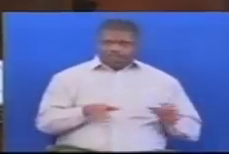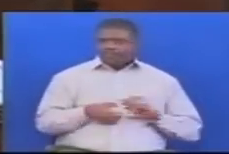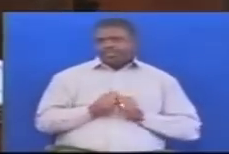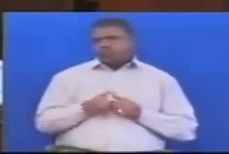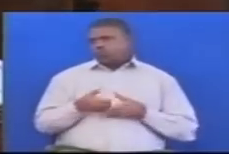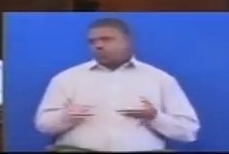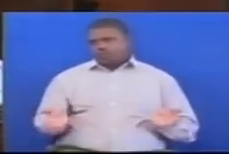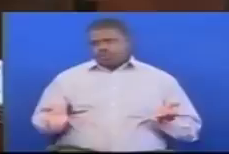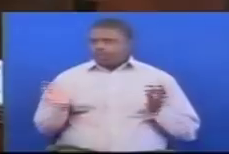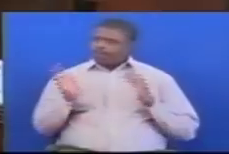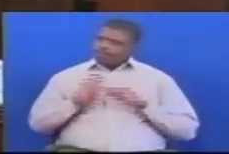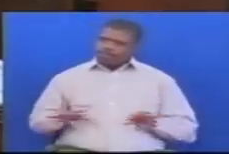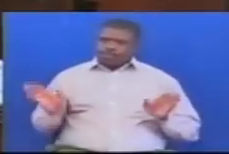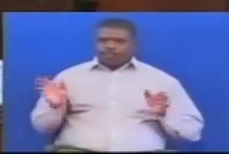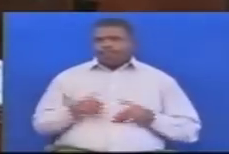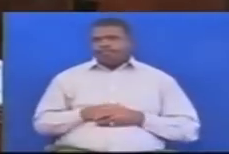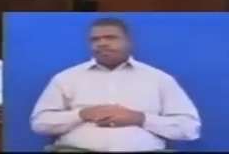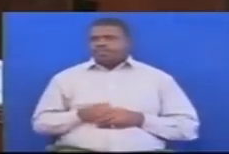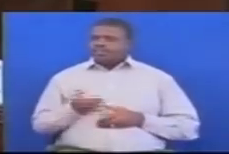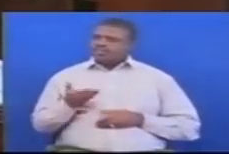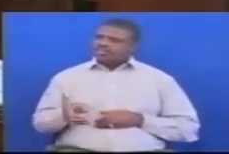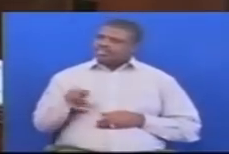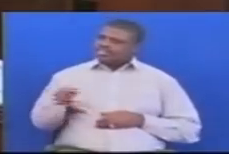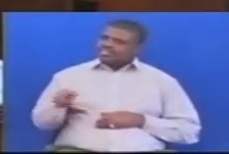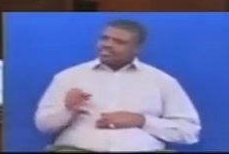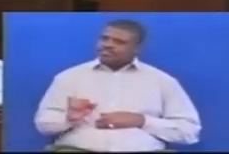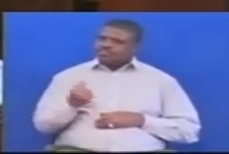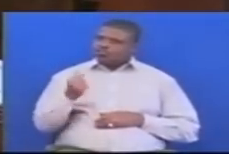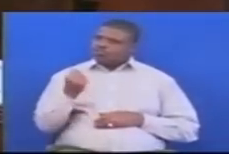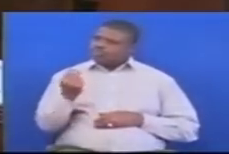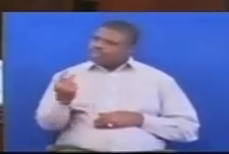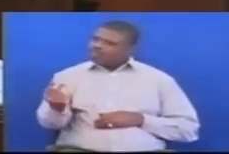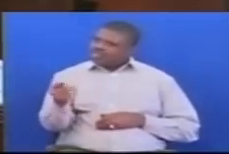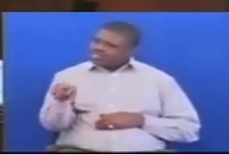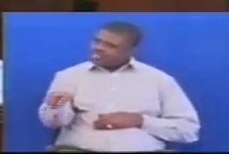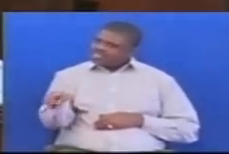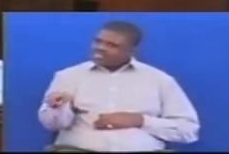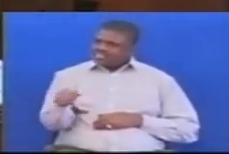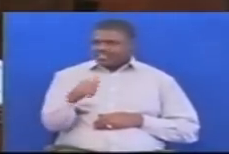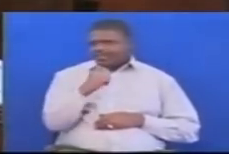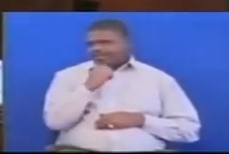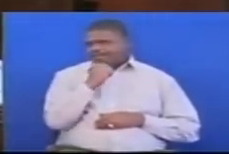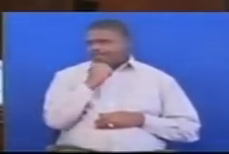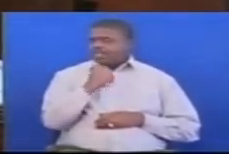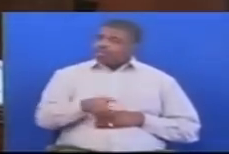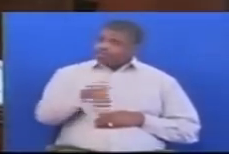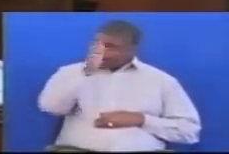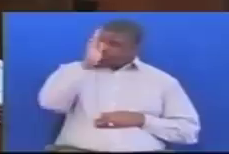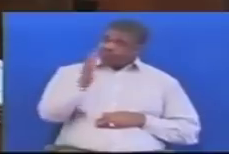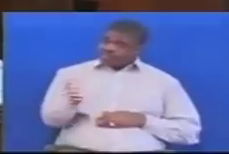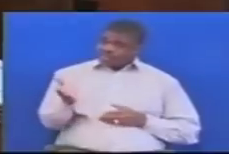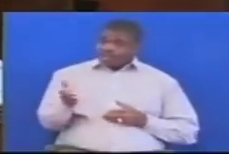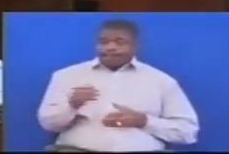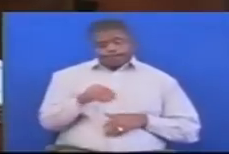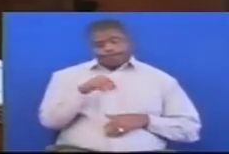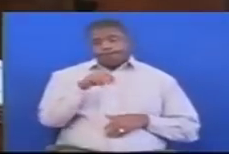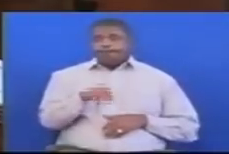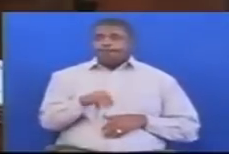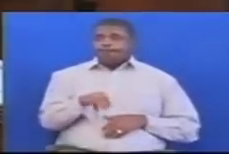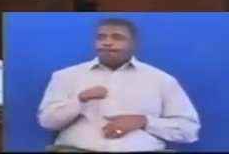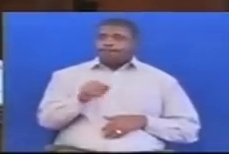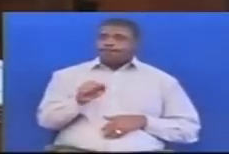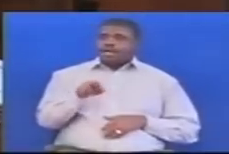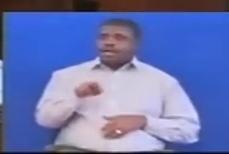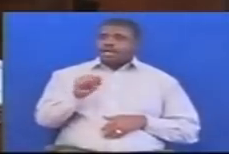umesha kamilika. Sasa hizi milioni 200 hizi, Mheshimiwa Waziri, Profesa Mbawala,